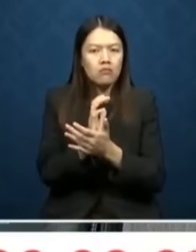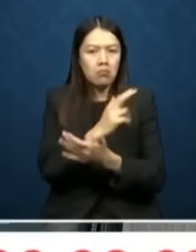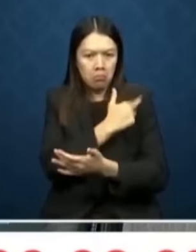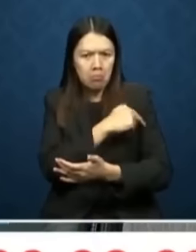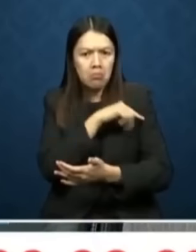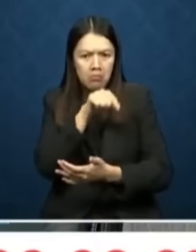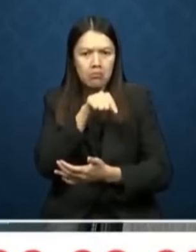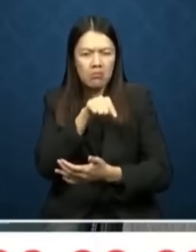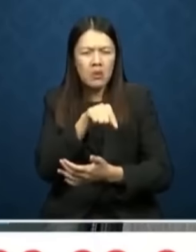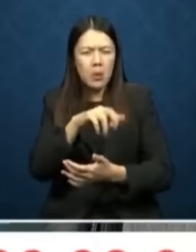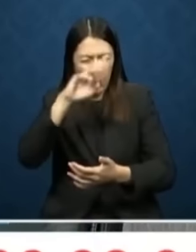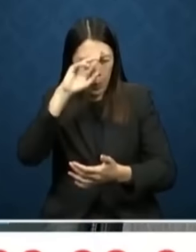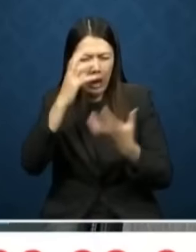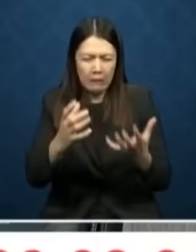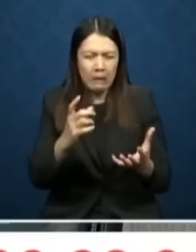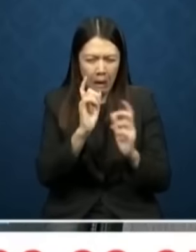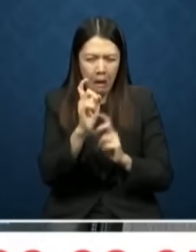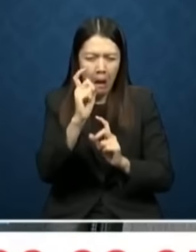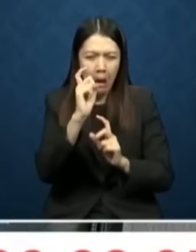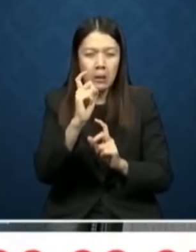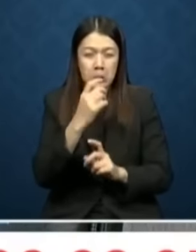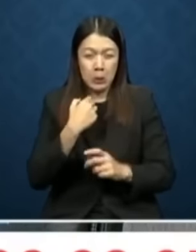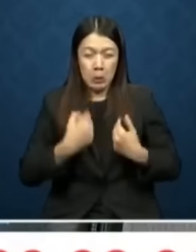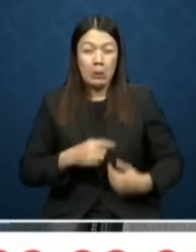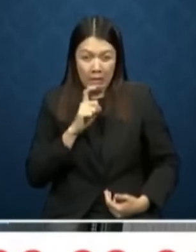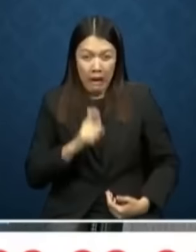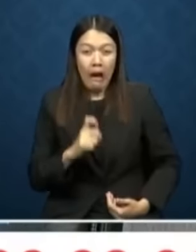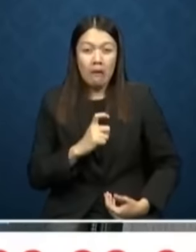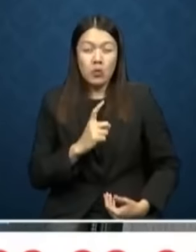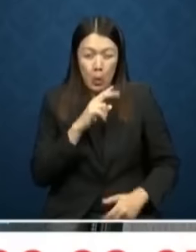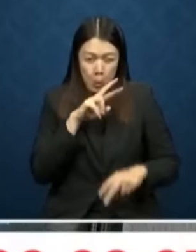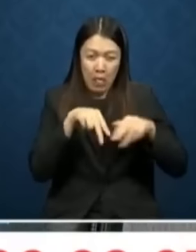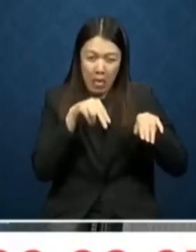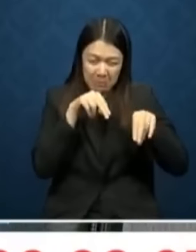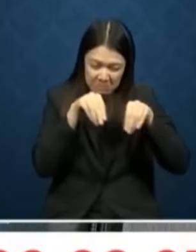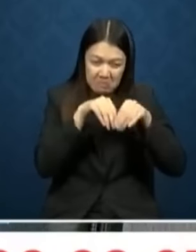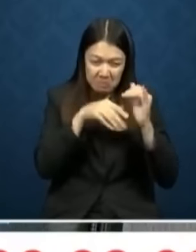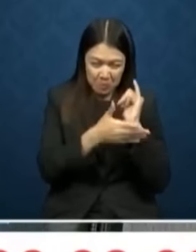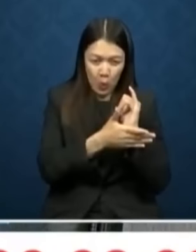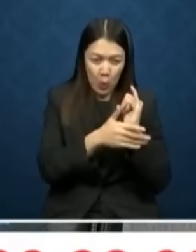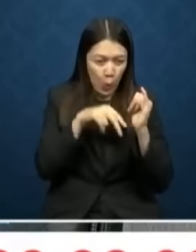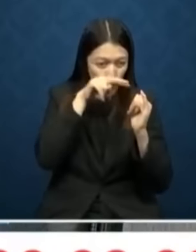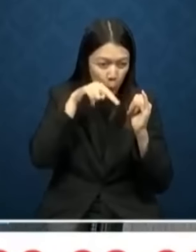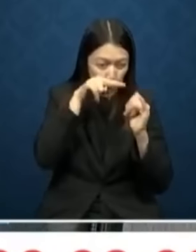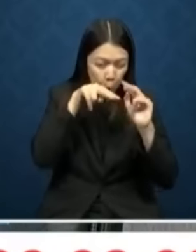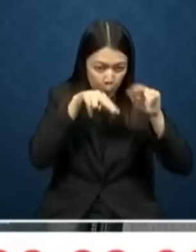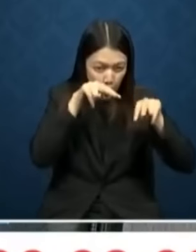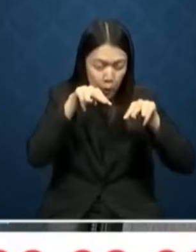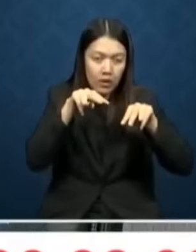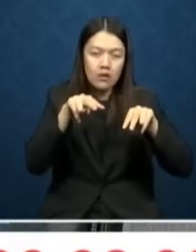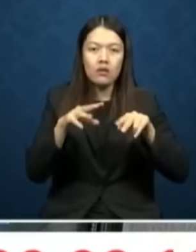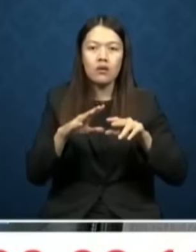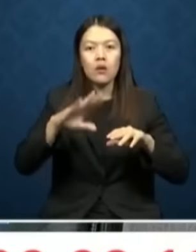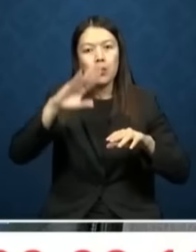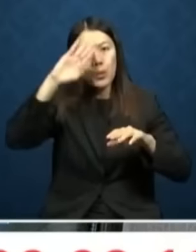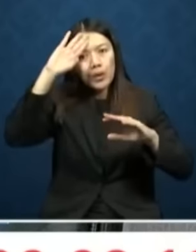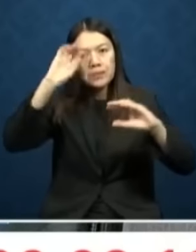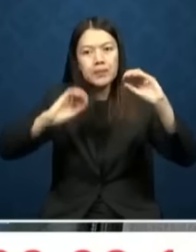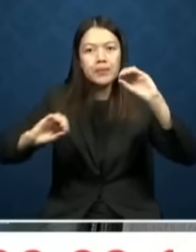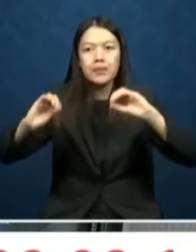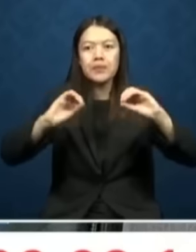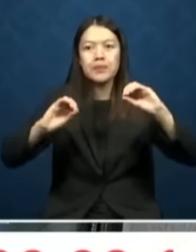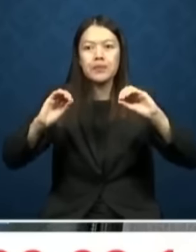วิกฤตเสี่ยงต่อชีวิตถ้าไม่รับการดูแลอย่างใกล้ชิดอาการพวกนั้นปราศนาการหายไปหมดอย่างที่ท่าน